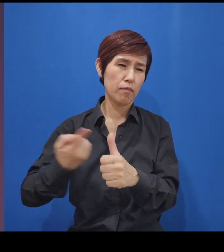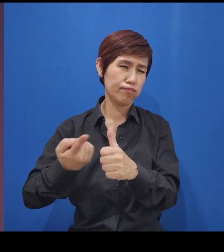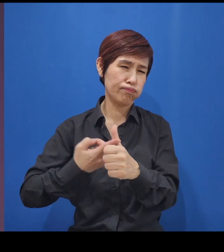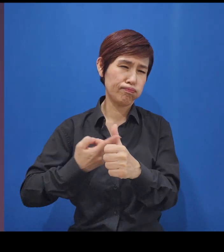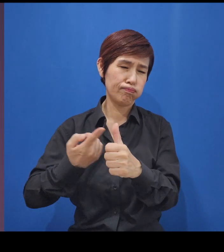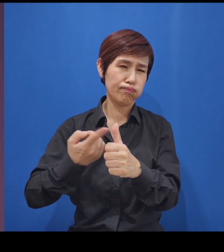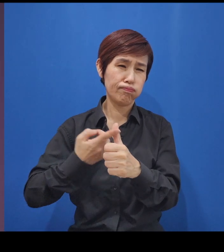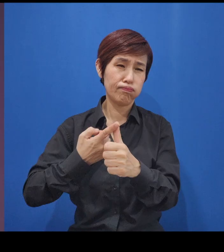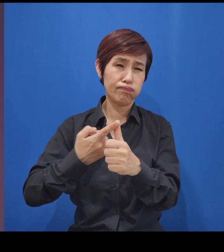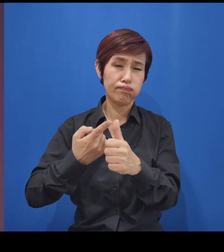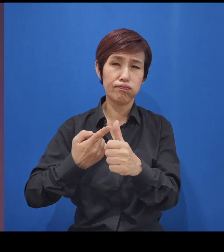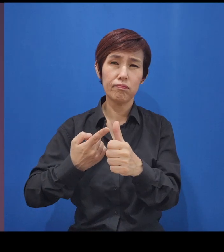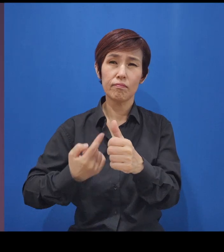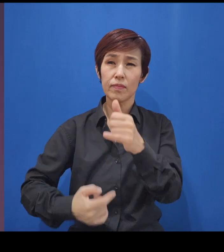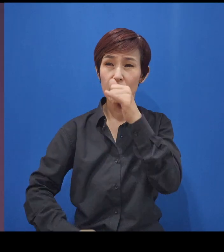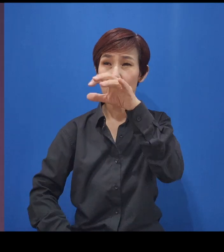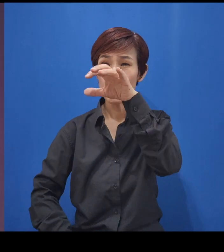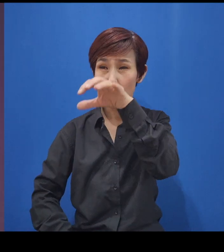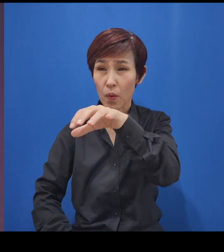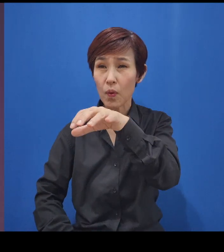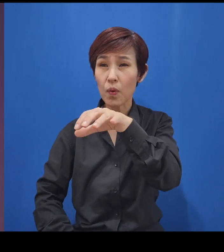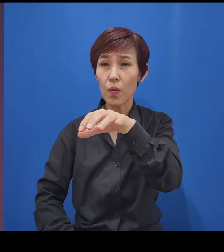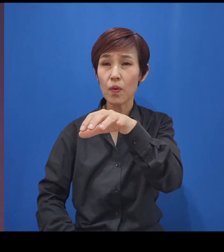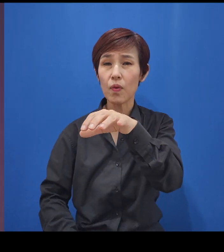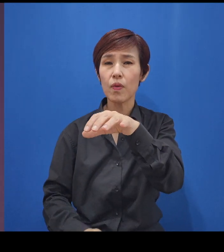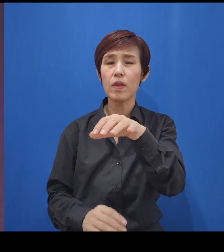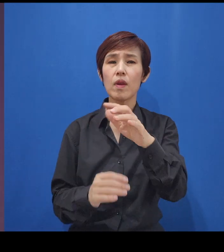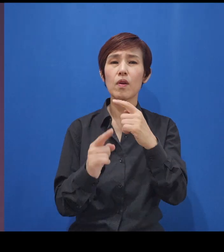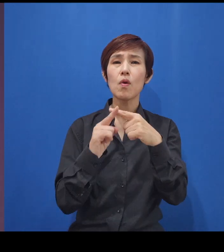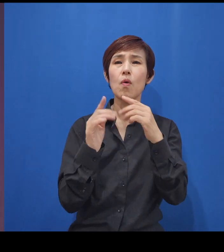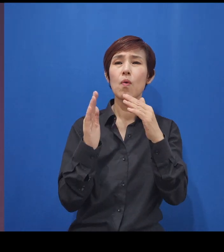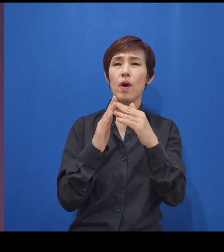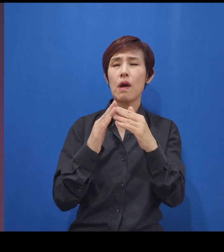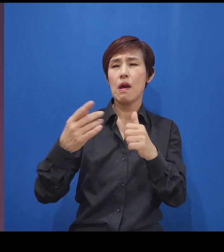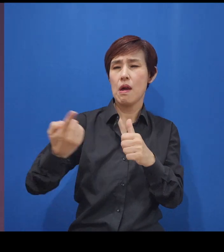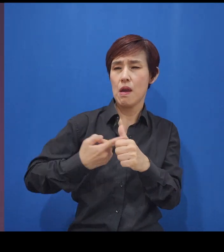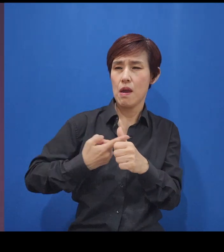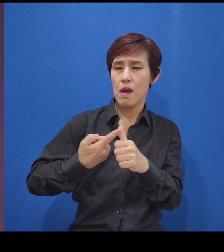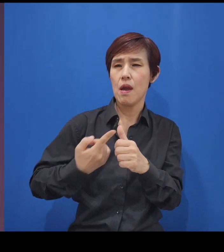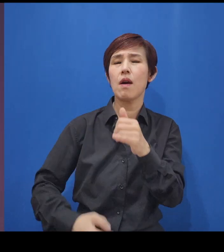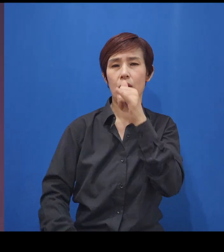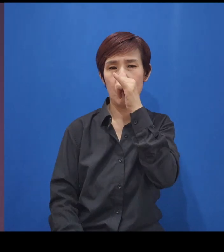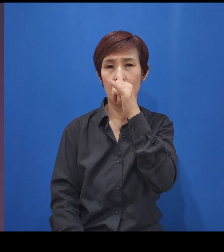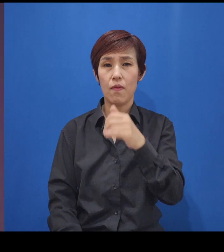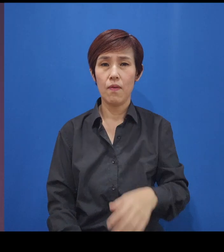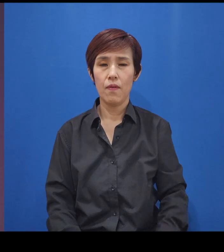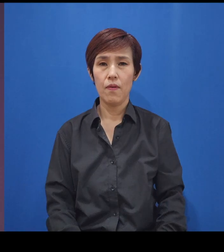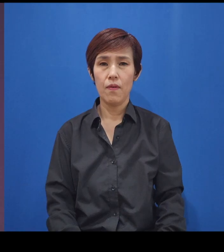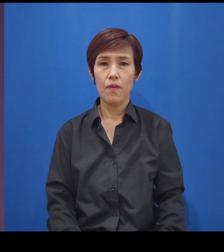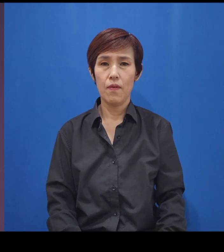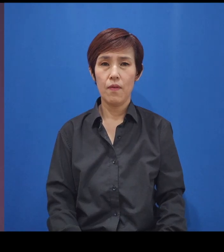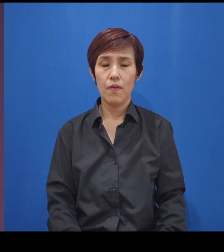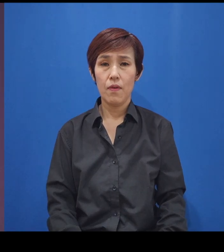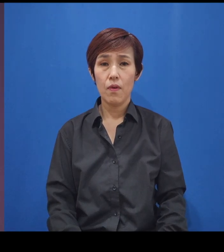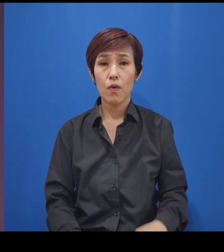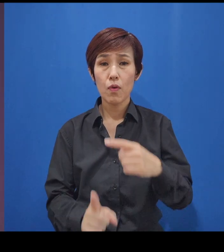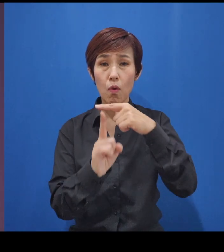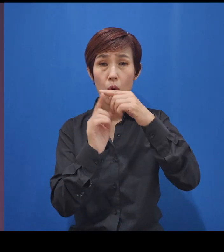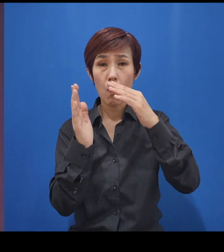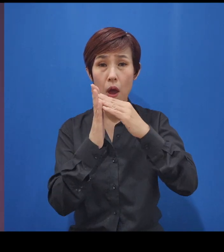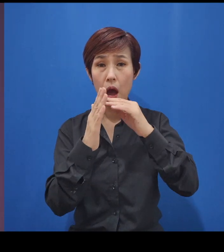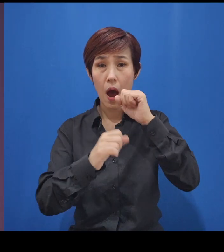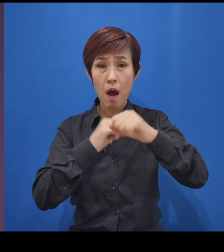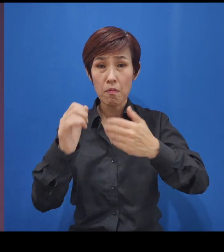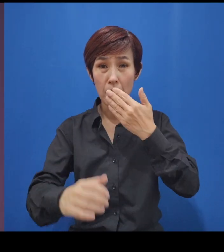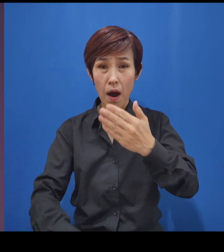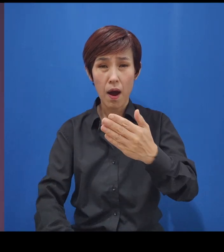그것이 교회의 첫 번째 모습이었습니다. 그래서 교회는 아무것도 할 수 없어요.